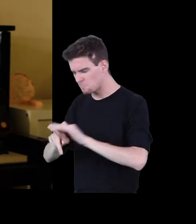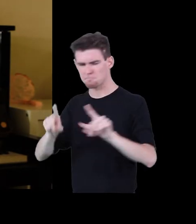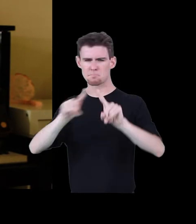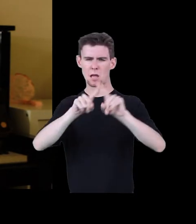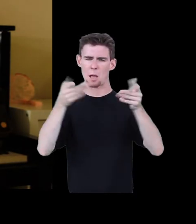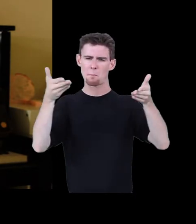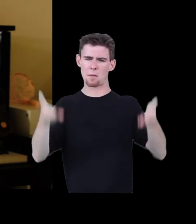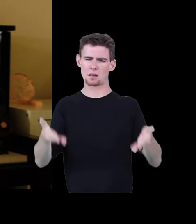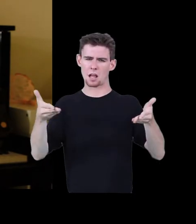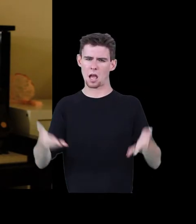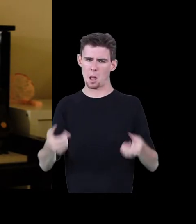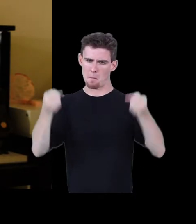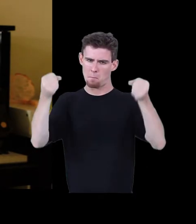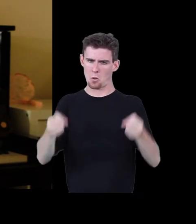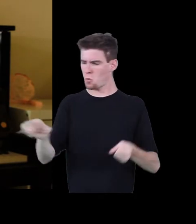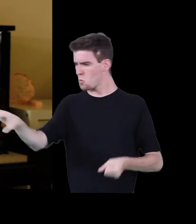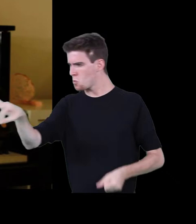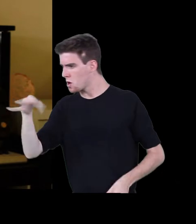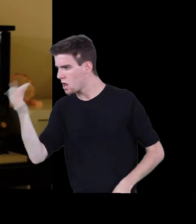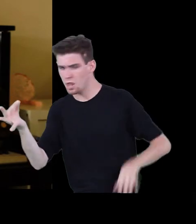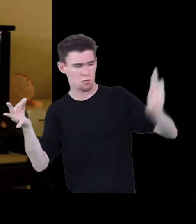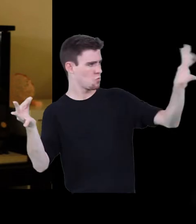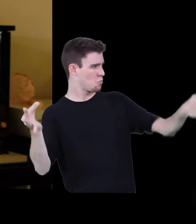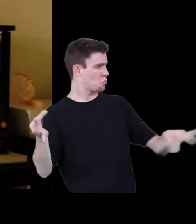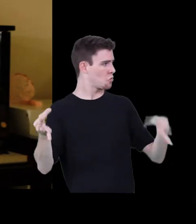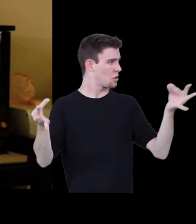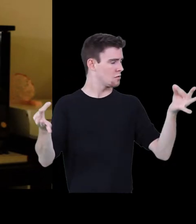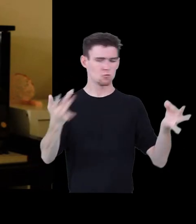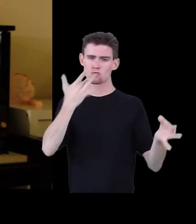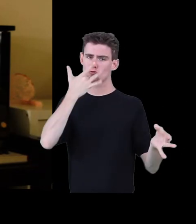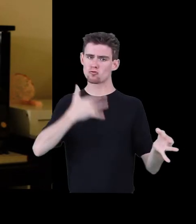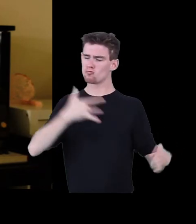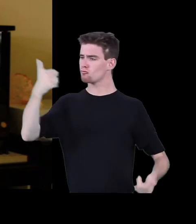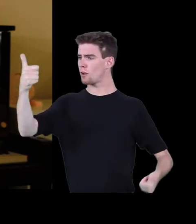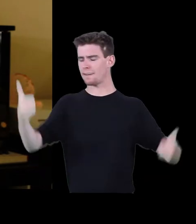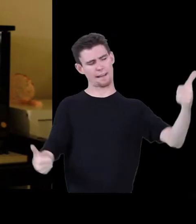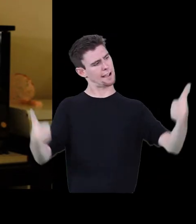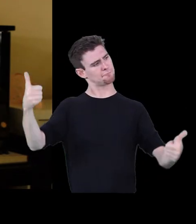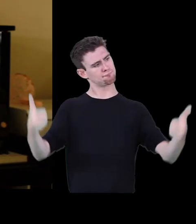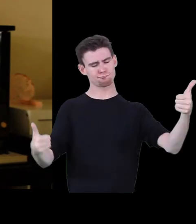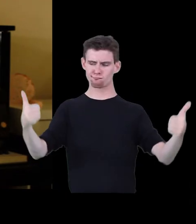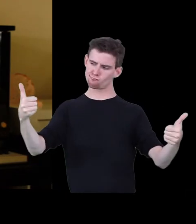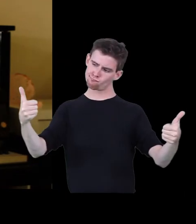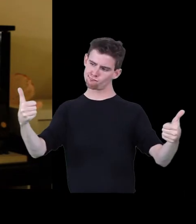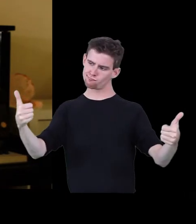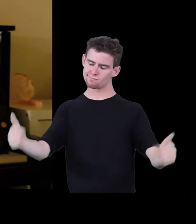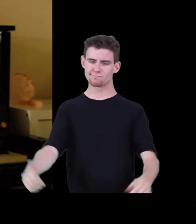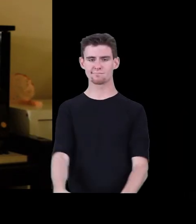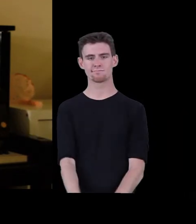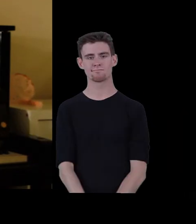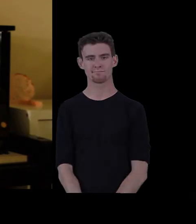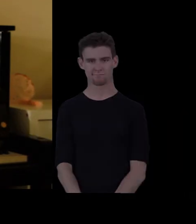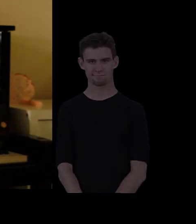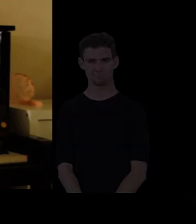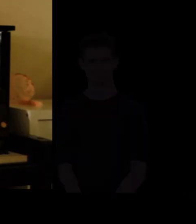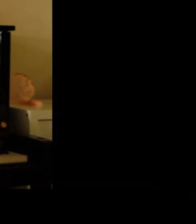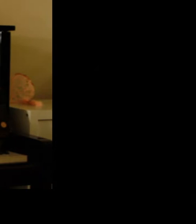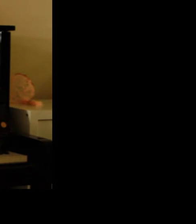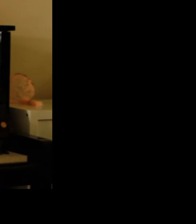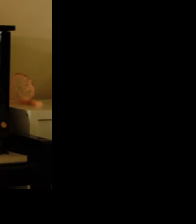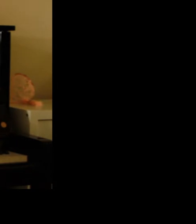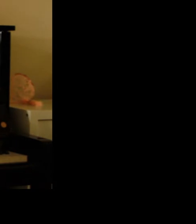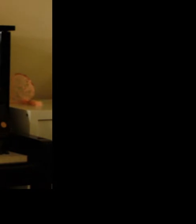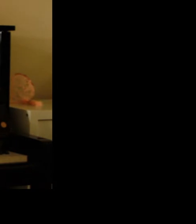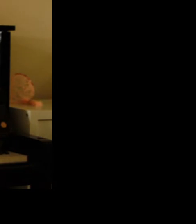juste parler à Kai. Puis moi, je savais qu'il devait avoir plus et j'ai eu l'information de réseau. Leur